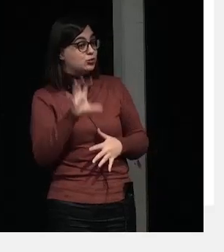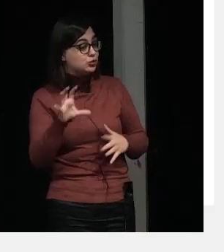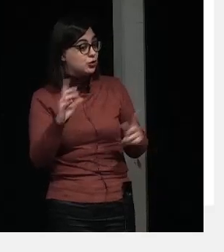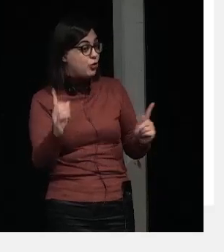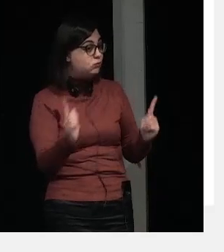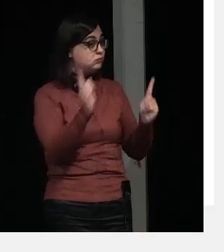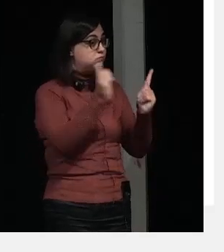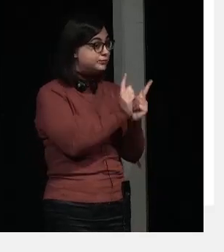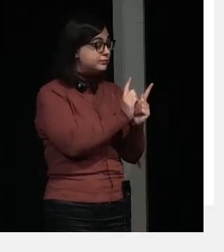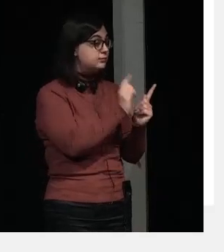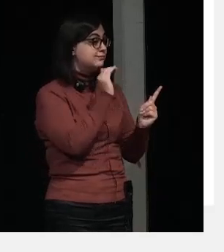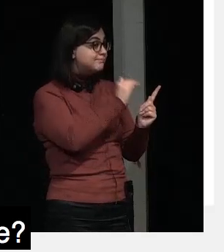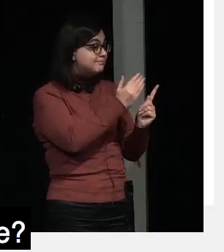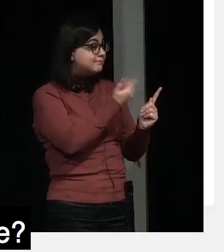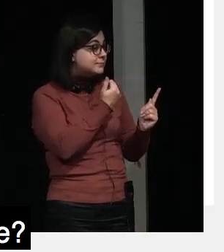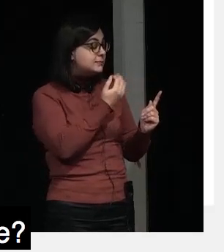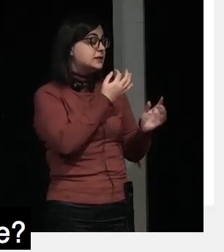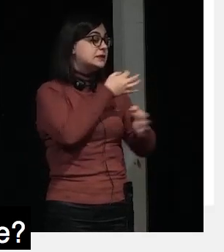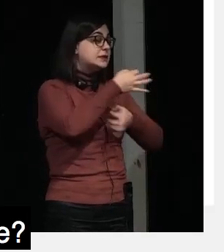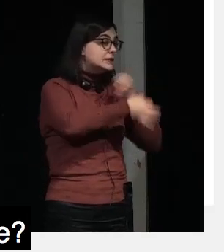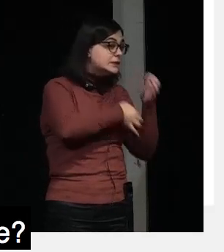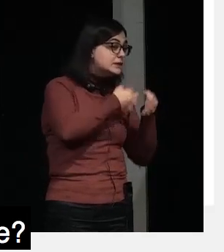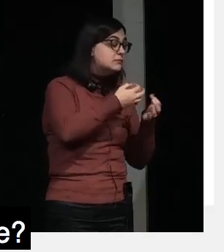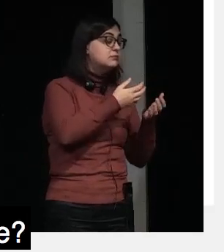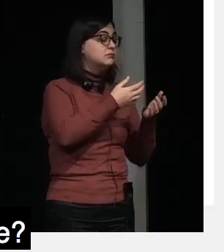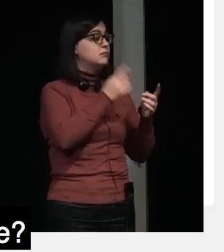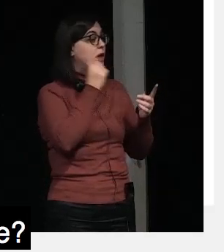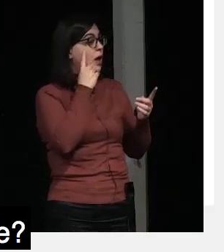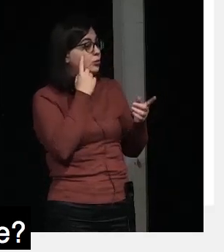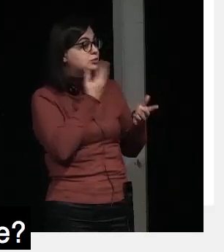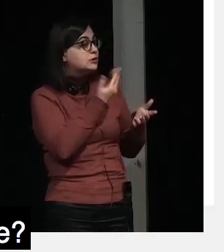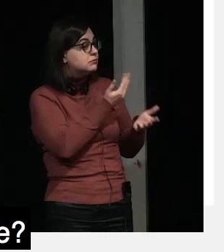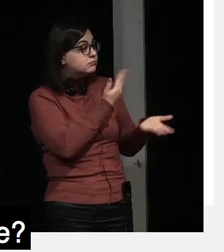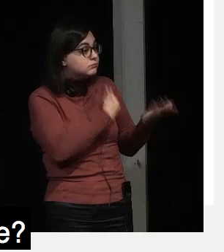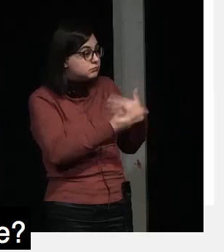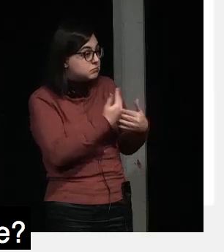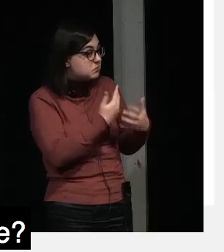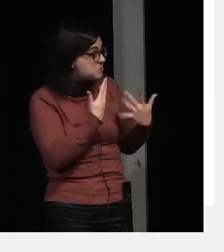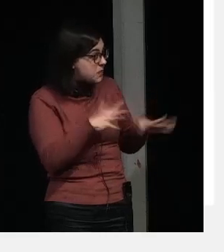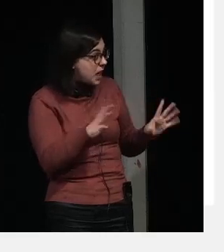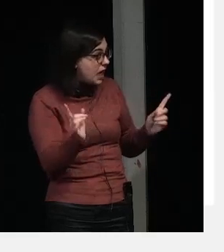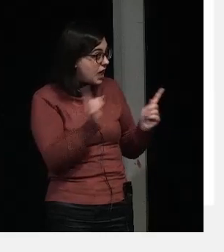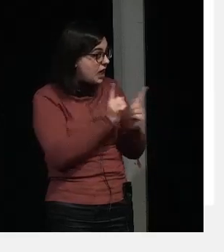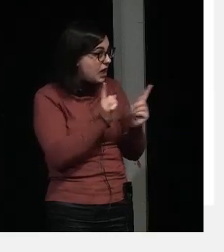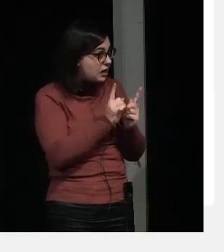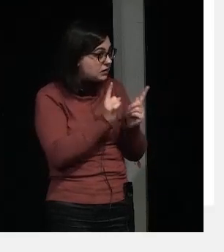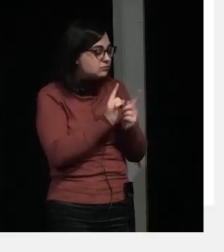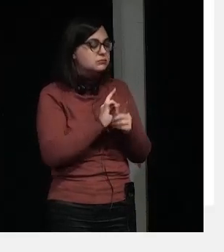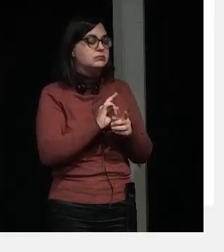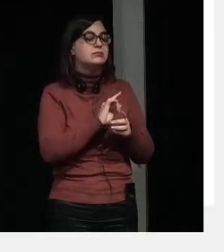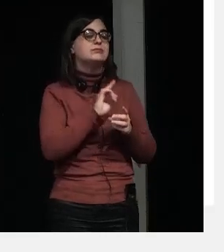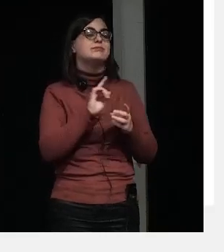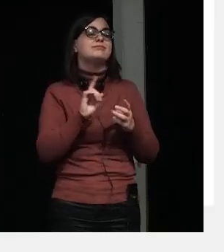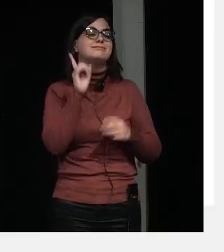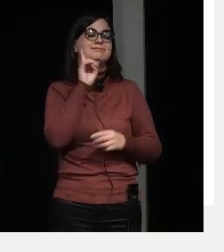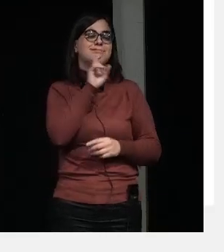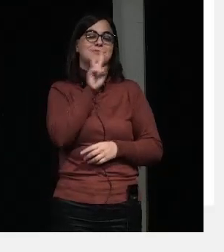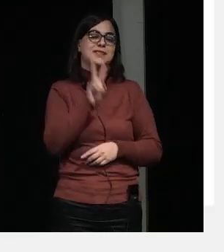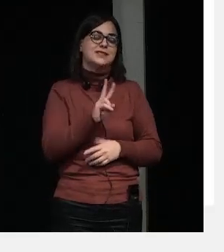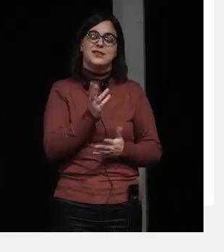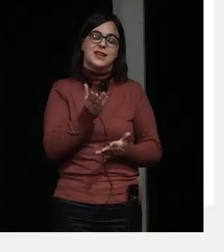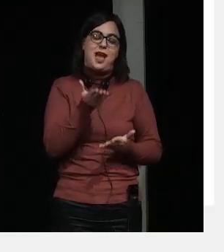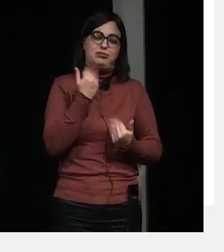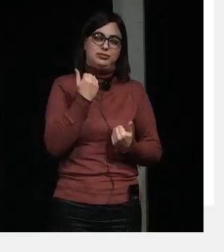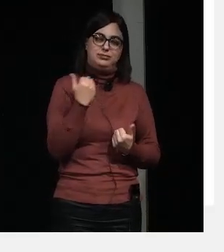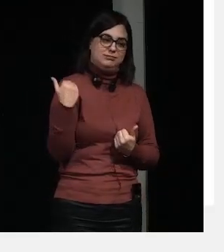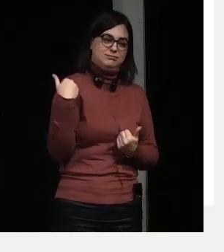κάποια συμβουλή ή κάποια γνώμη για το τι θα έπρεπε να αλλάξουν ώστε να είναι πιο προσβάσιμο. Όχι. Η αλήθεια είναι πως δεν με